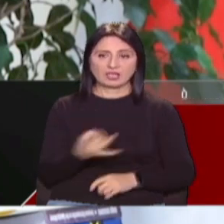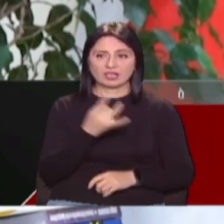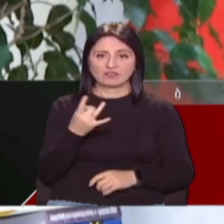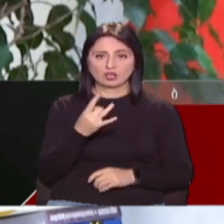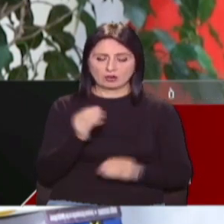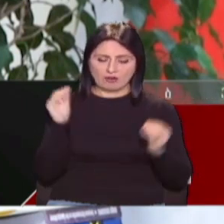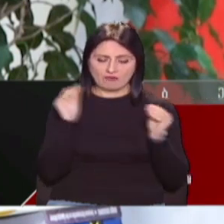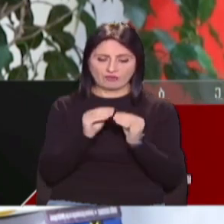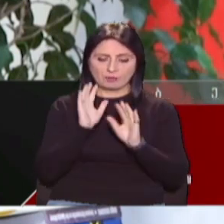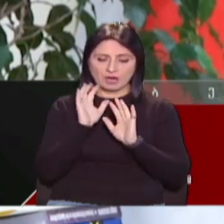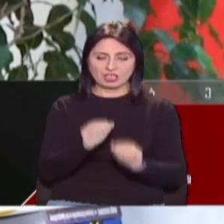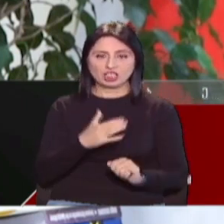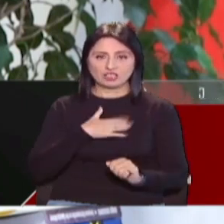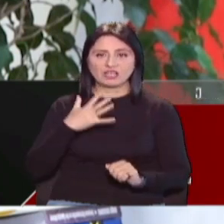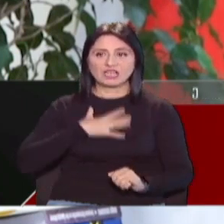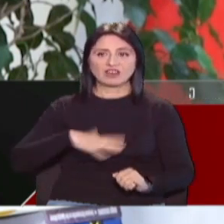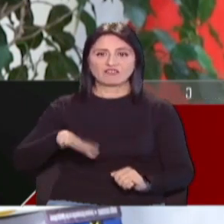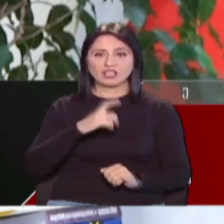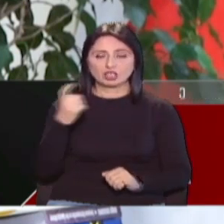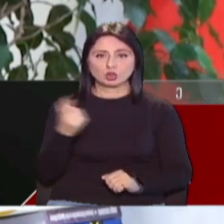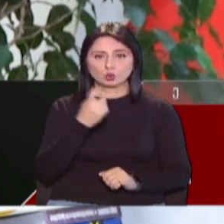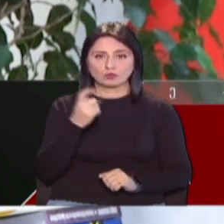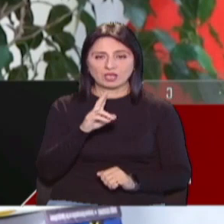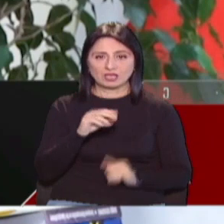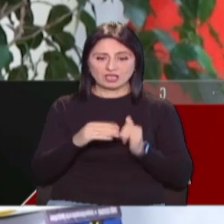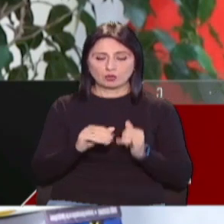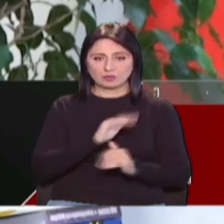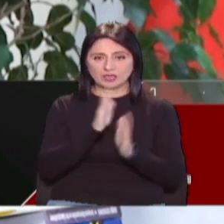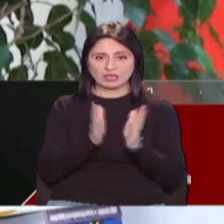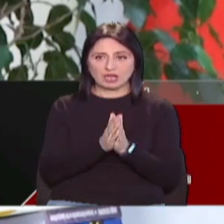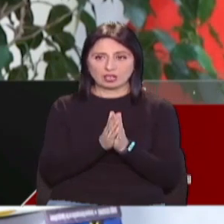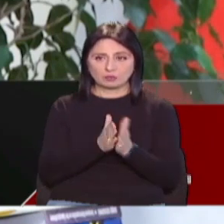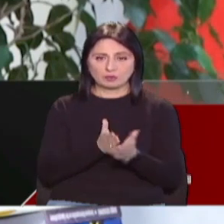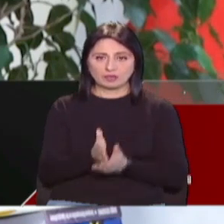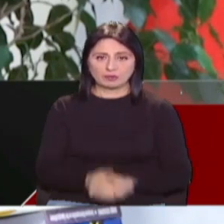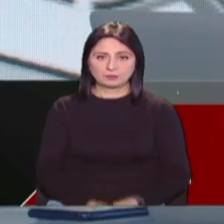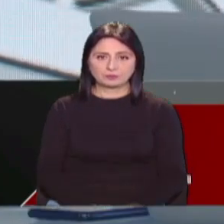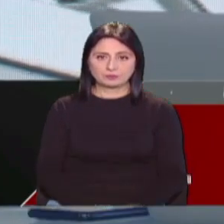ერთხელ ურყევი მხარდაჭერა ჩვენი ქვეყნის სუვერენიტეტის და ტერიტორიული მთლიანობის მიმართ.